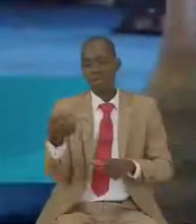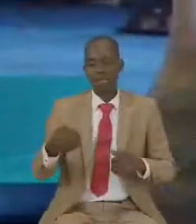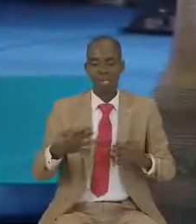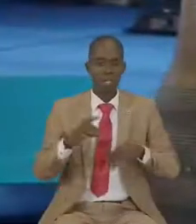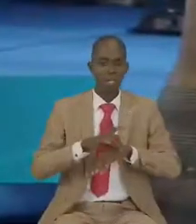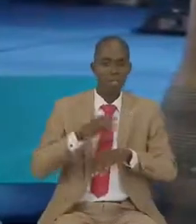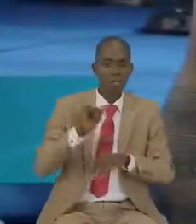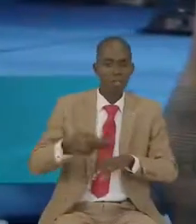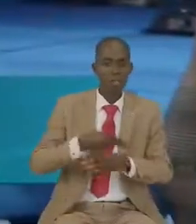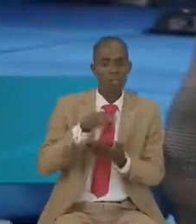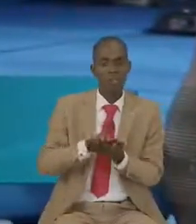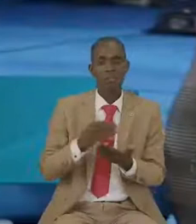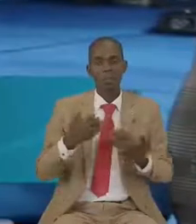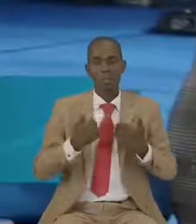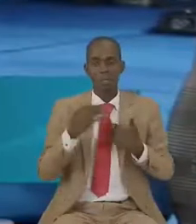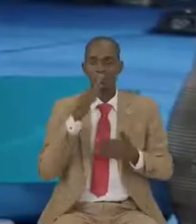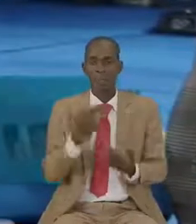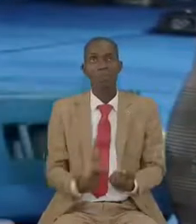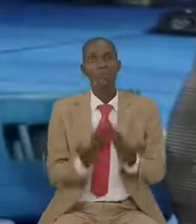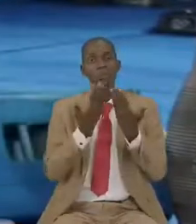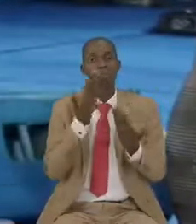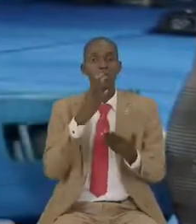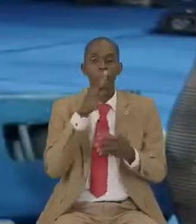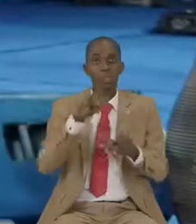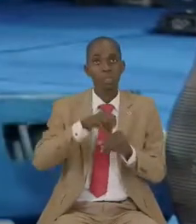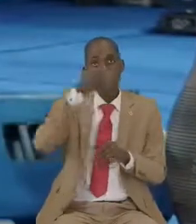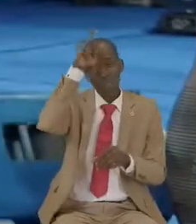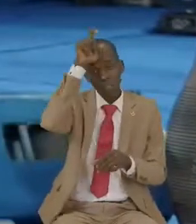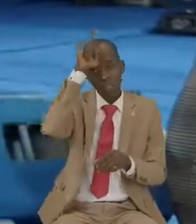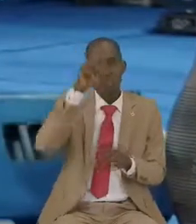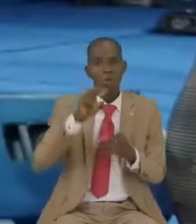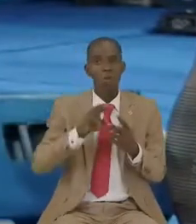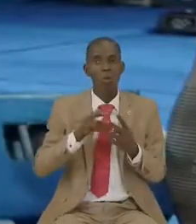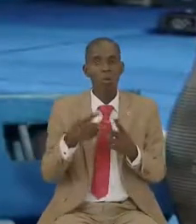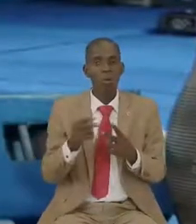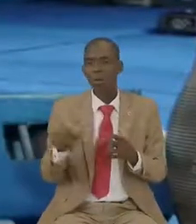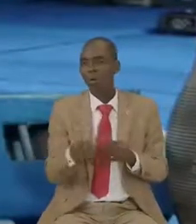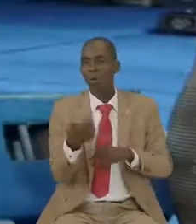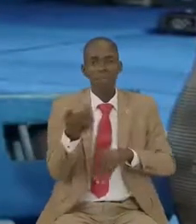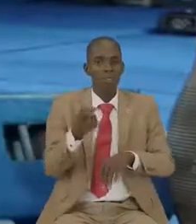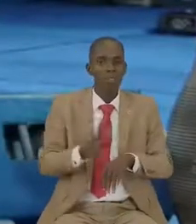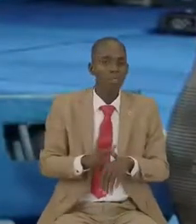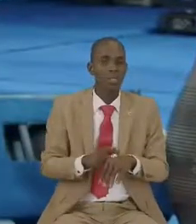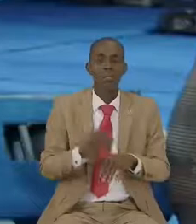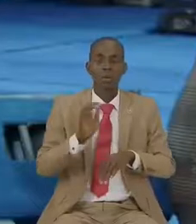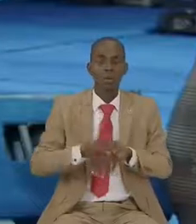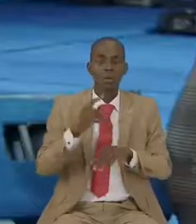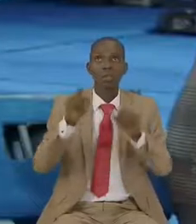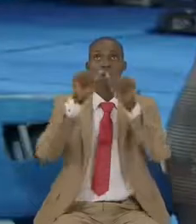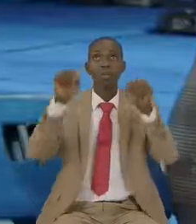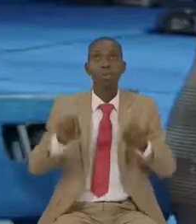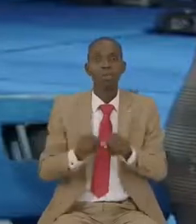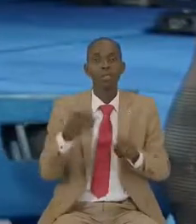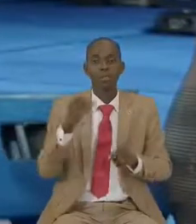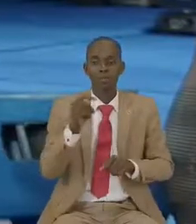terrestre. Tout agneau immolé, que ce soit en Égypte, bien le jour qu'ils